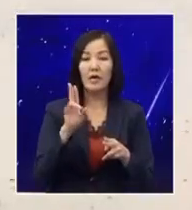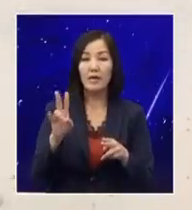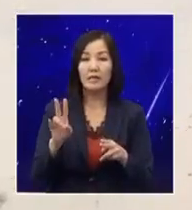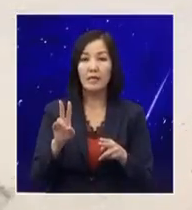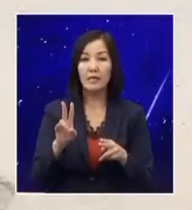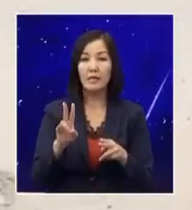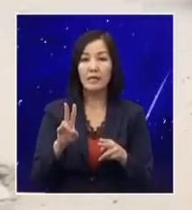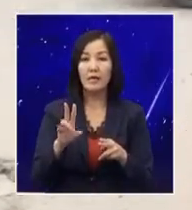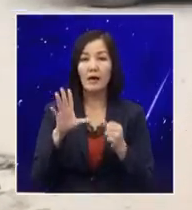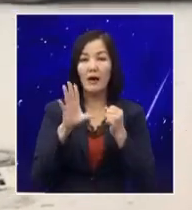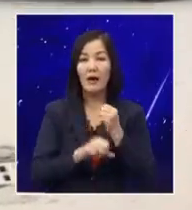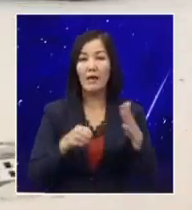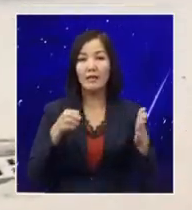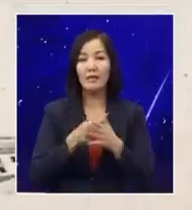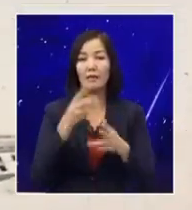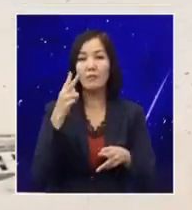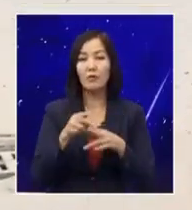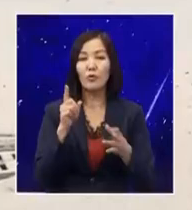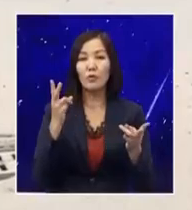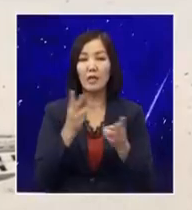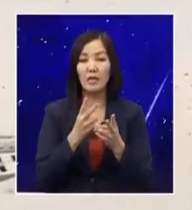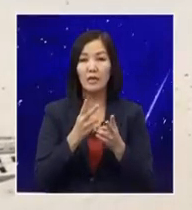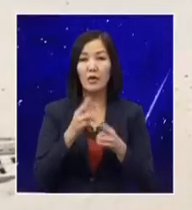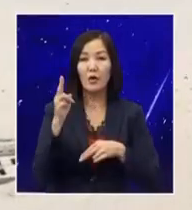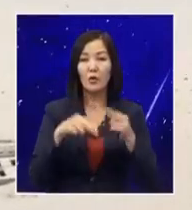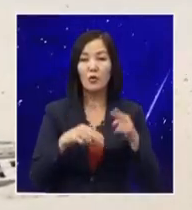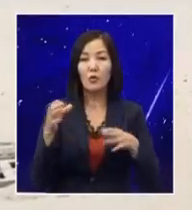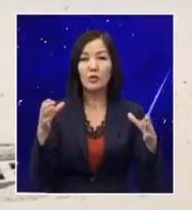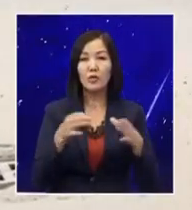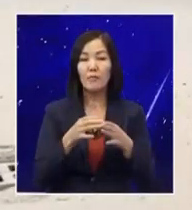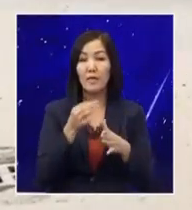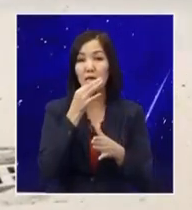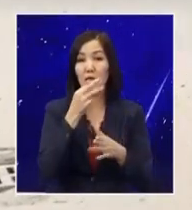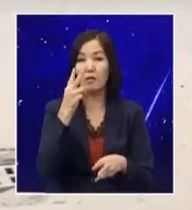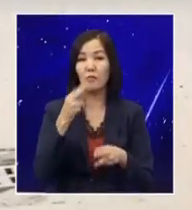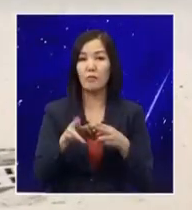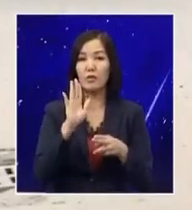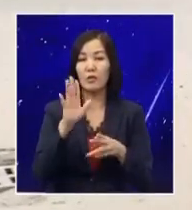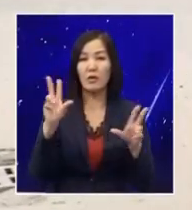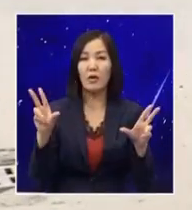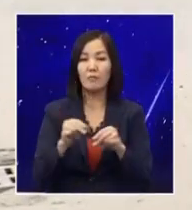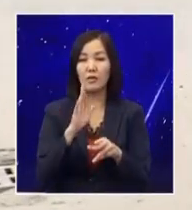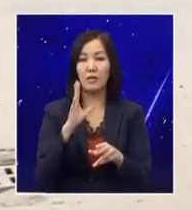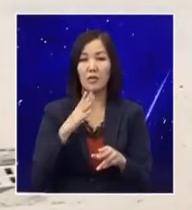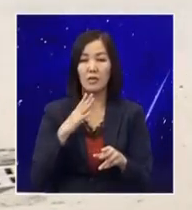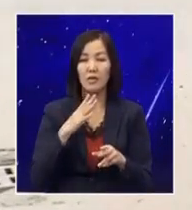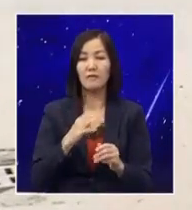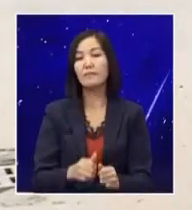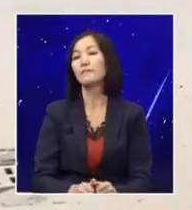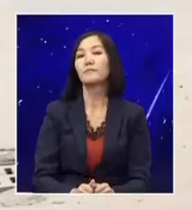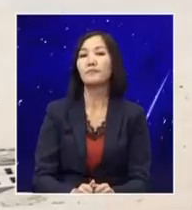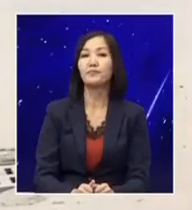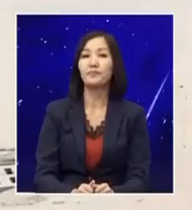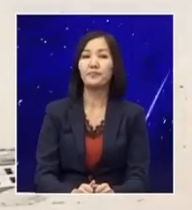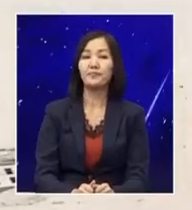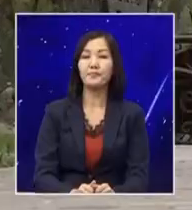аяғына бітуі керек құрылыс монтаж жұмыстары, бірақ мердігер мекеме одан ерте уақытта бітіріп қолданысқа